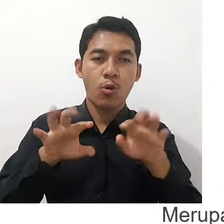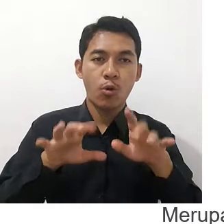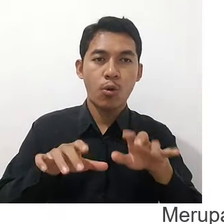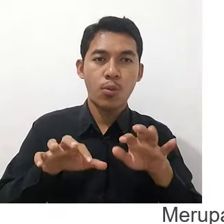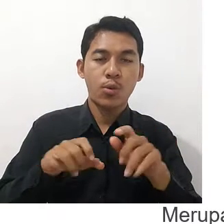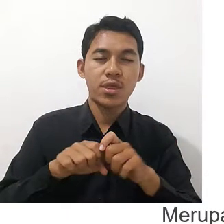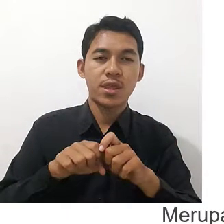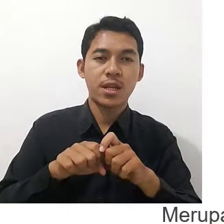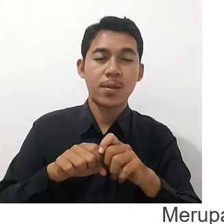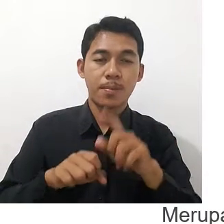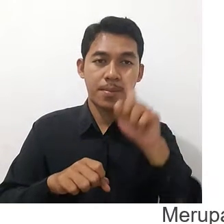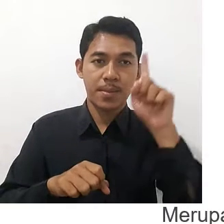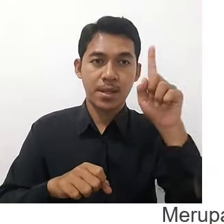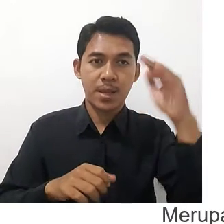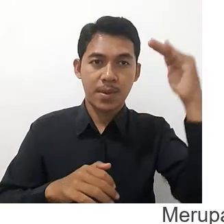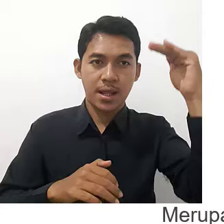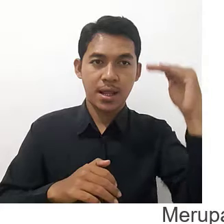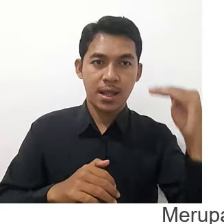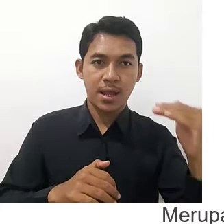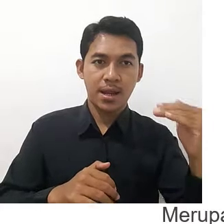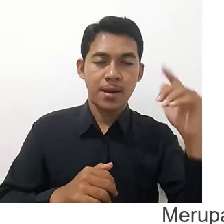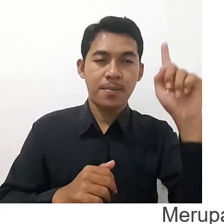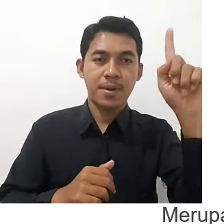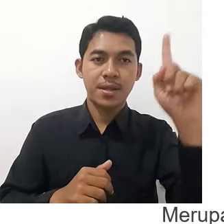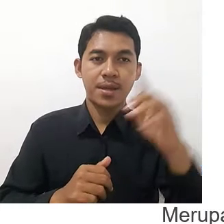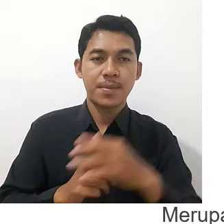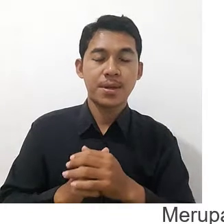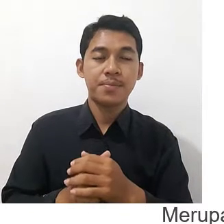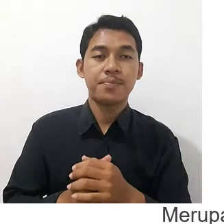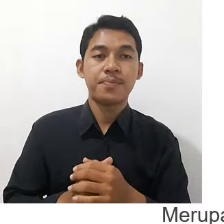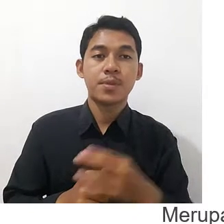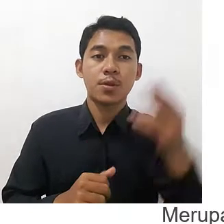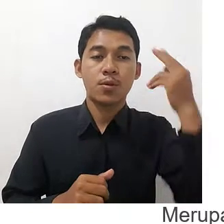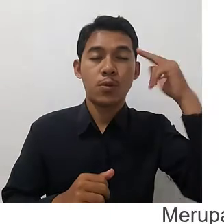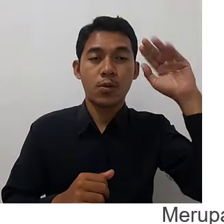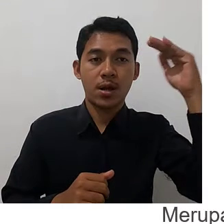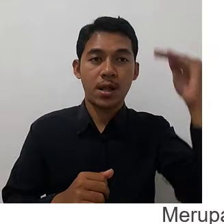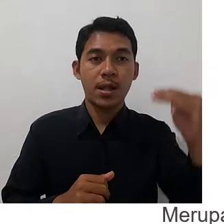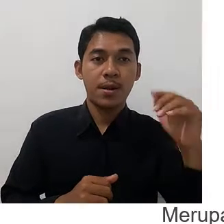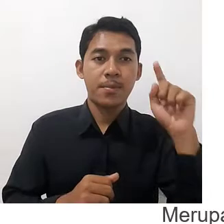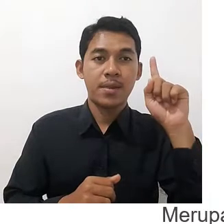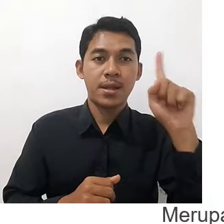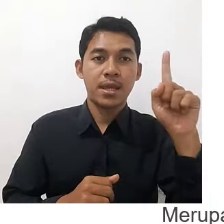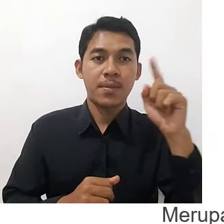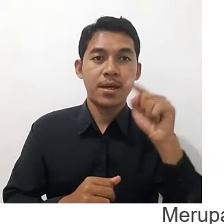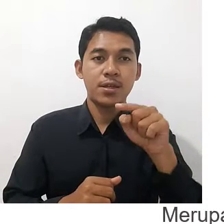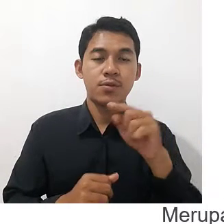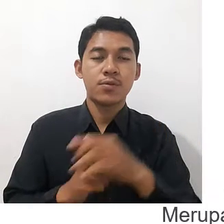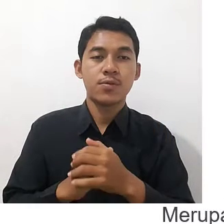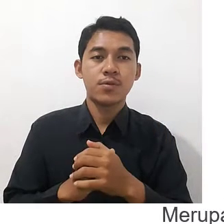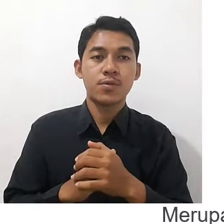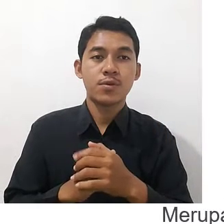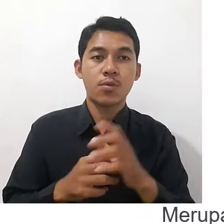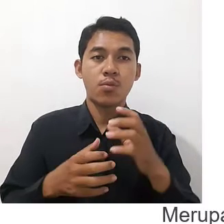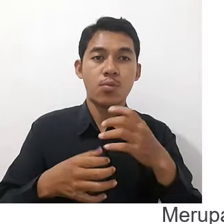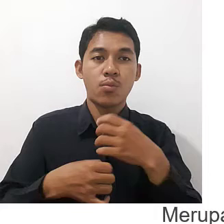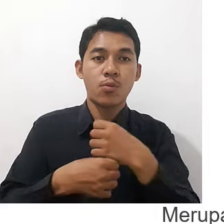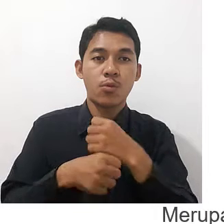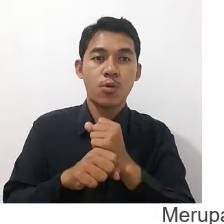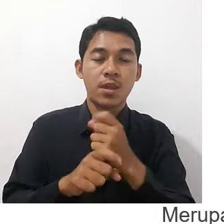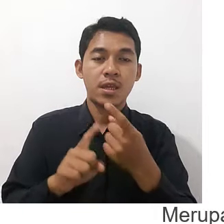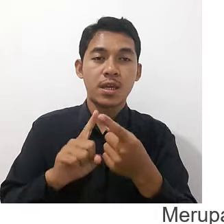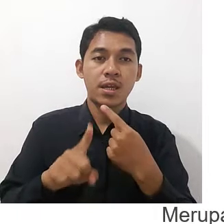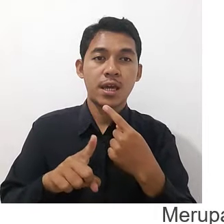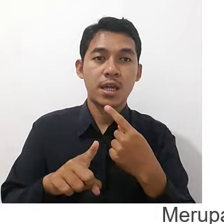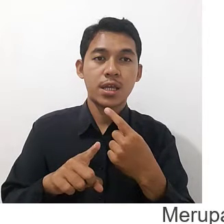contoh komputer generasi pertama. Ini generasi pertama. Nah, komputer generasi pertama ini dia terbuat dari eh, apa ya bahasa